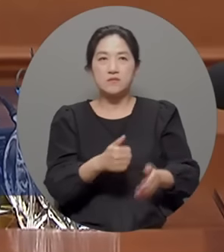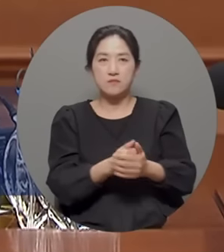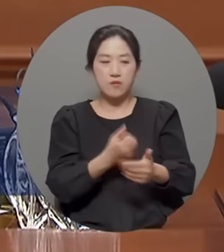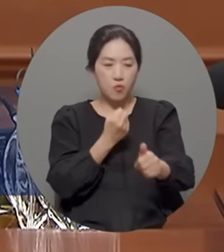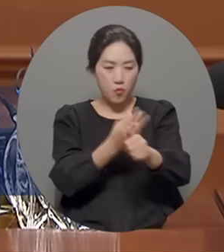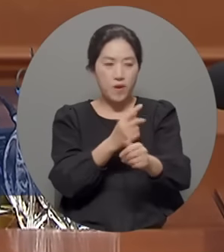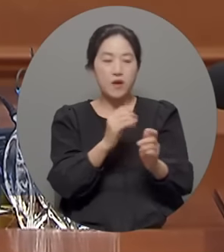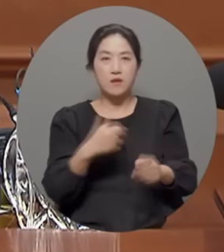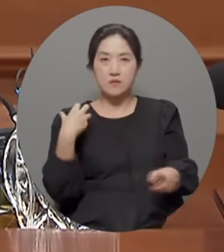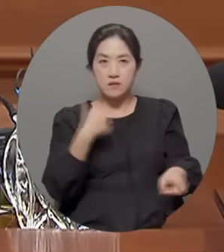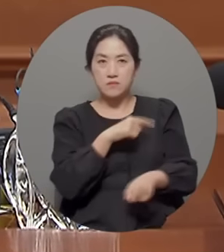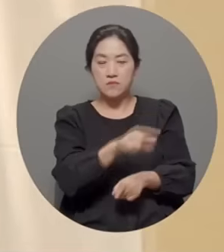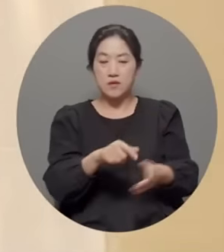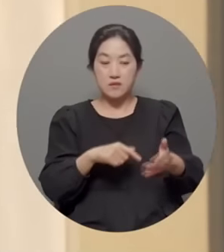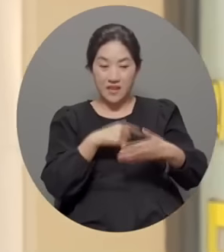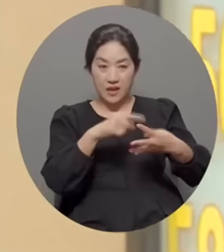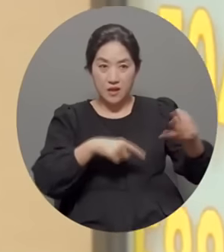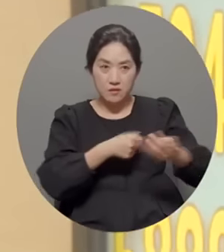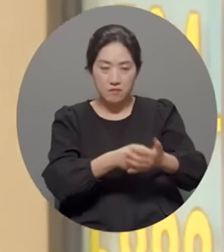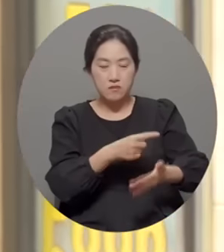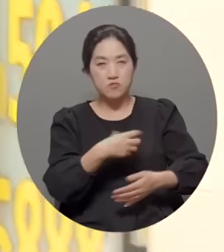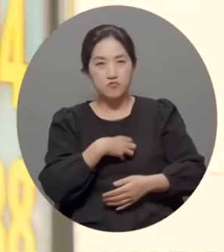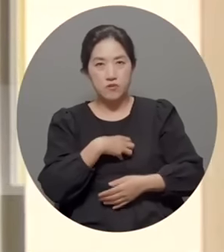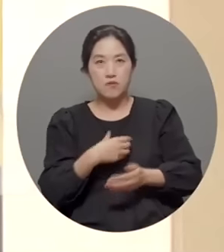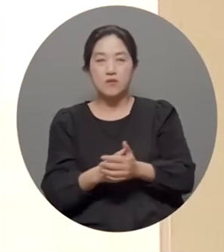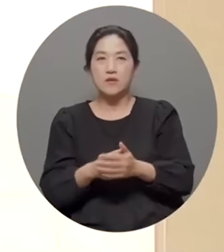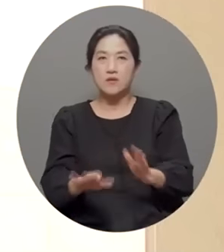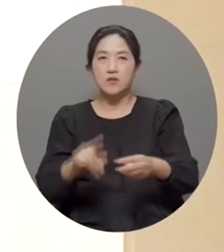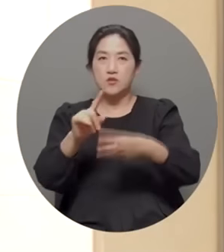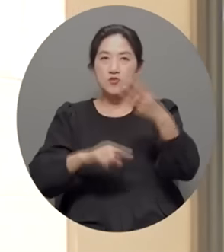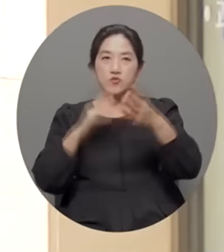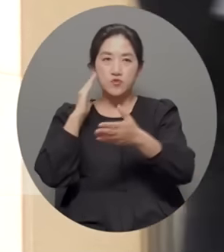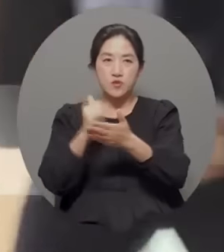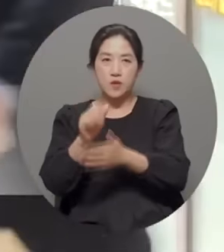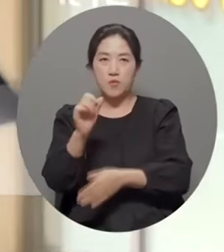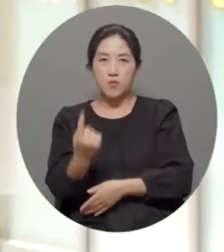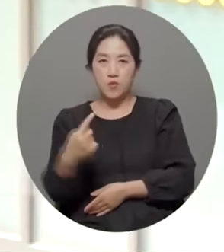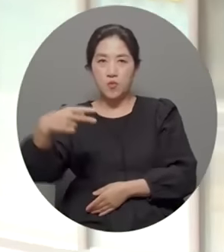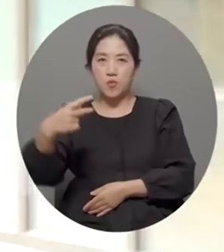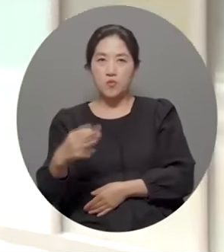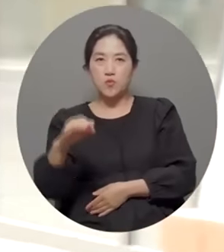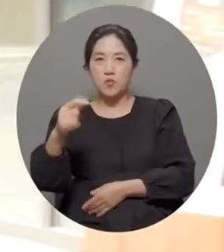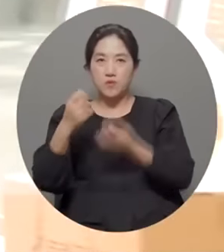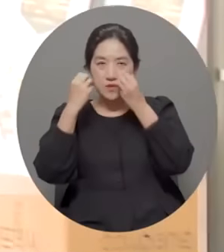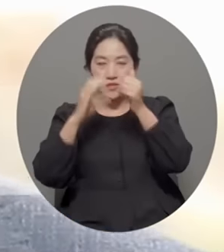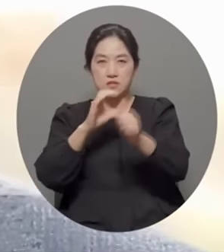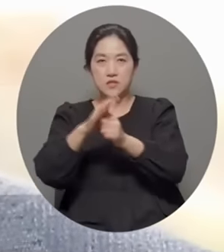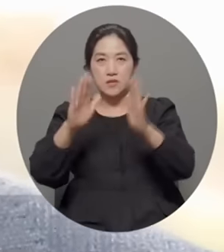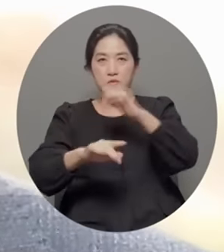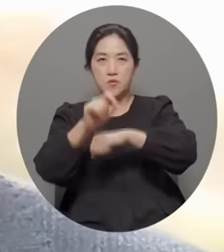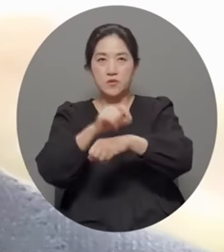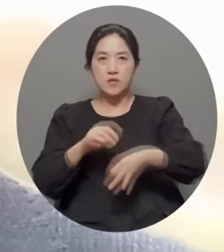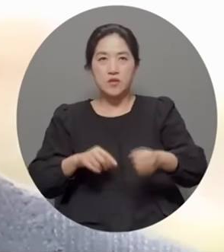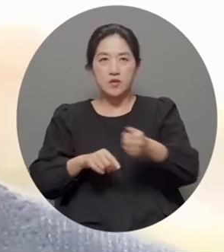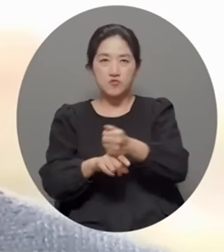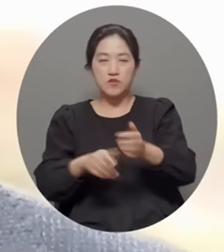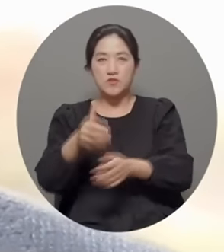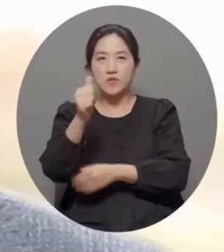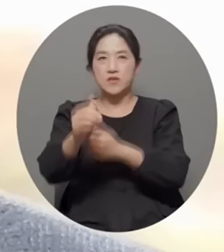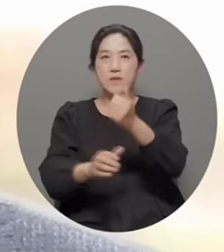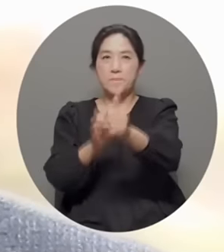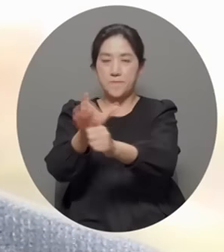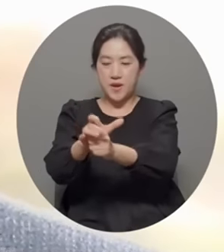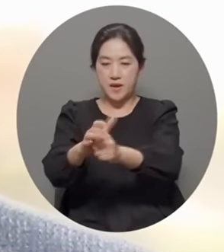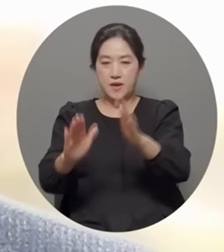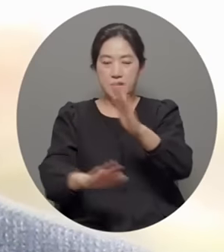않을 수 없습니다. 윤 대통령은 오동훈 신임 공수처장도 임명했습니다. 대통령실은